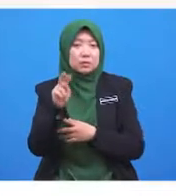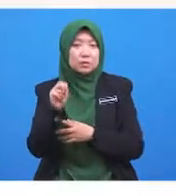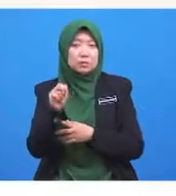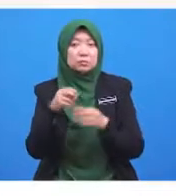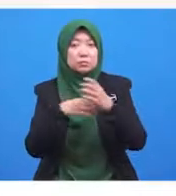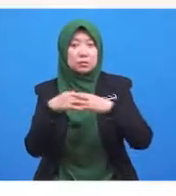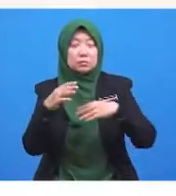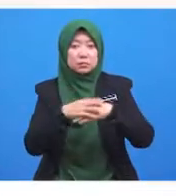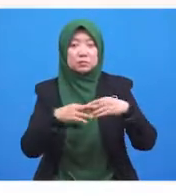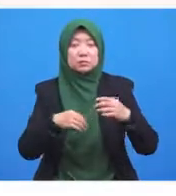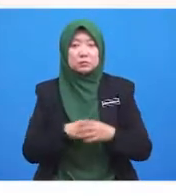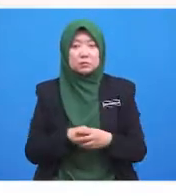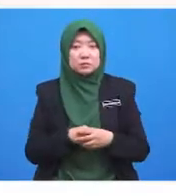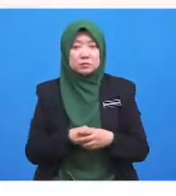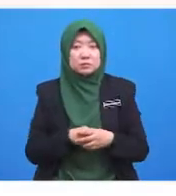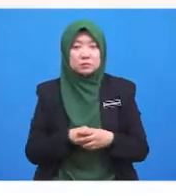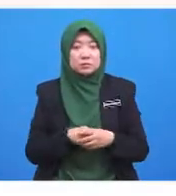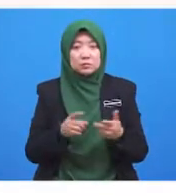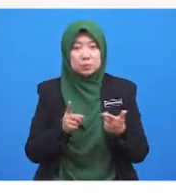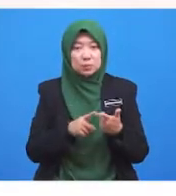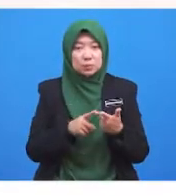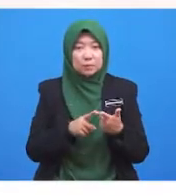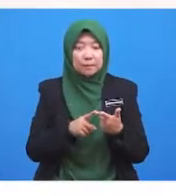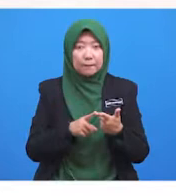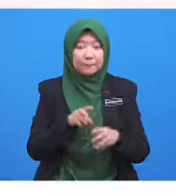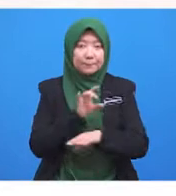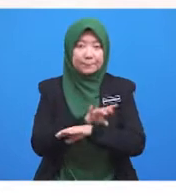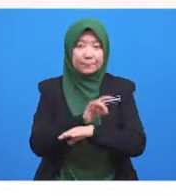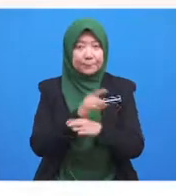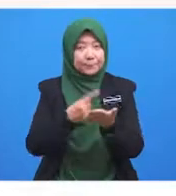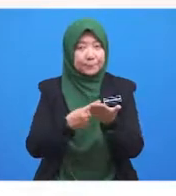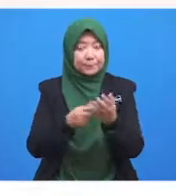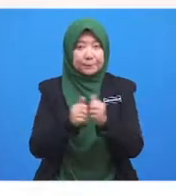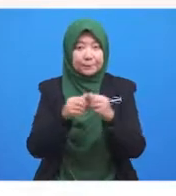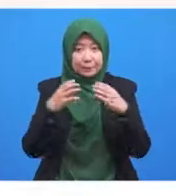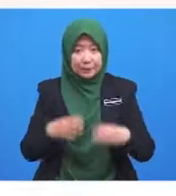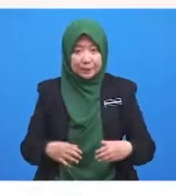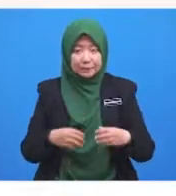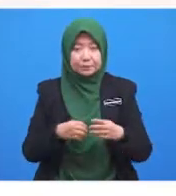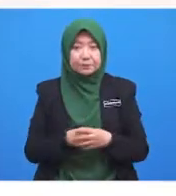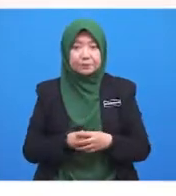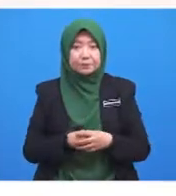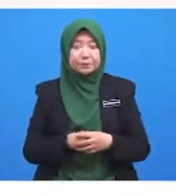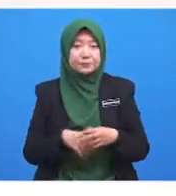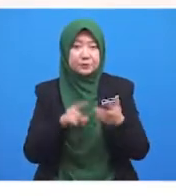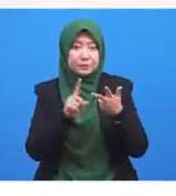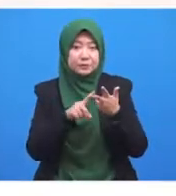kondusif. 2. Mengadakan sesi rundingan dengan pelanggan.